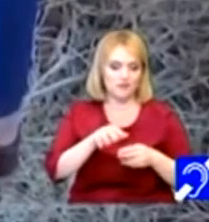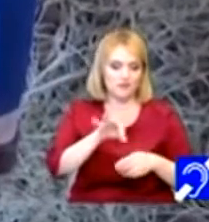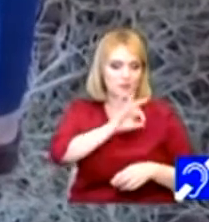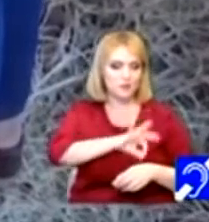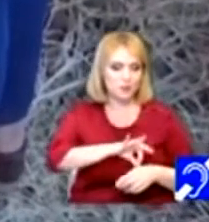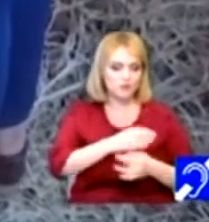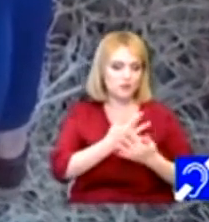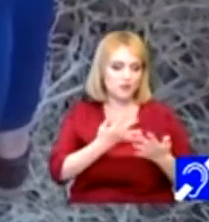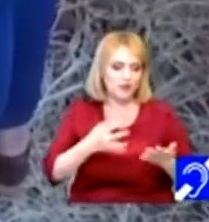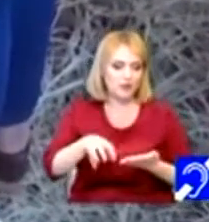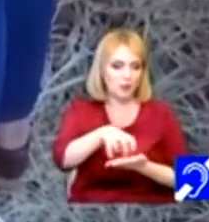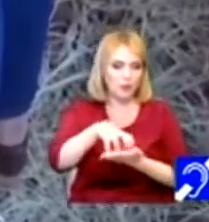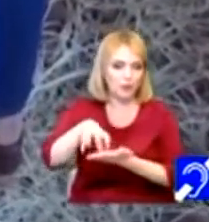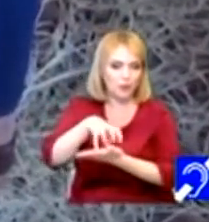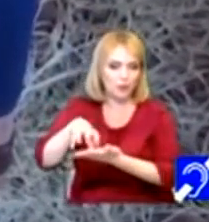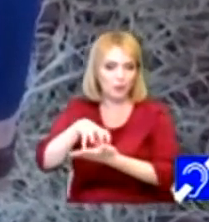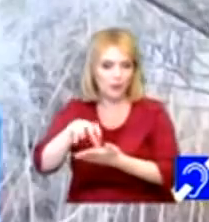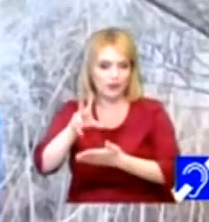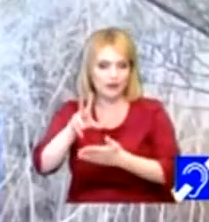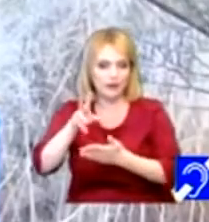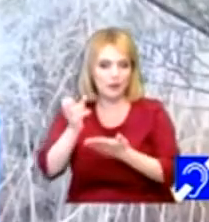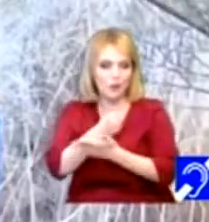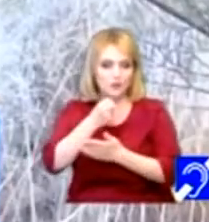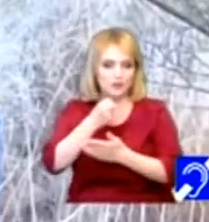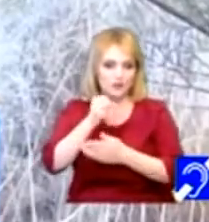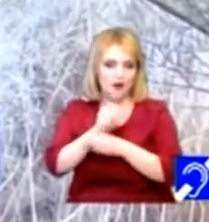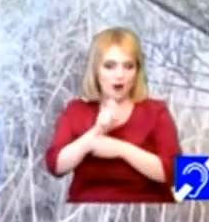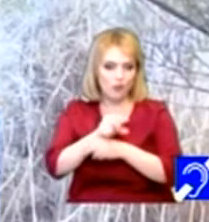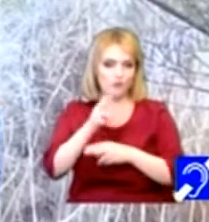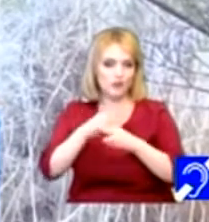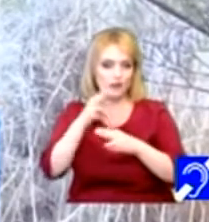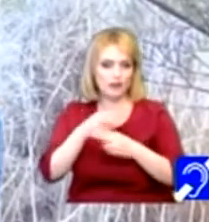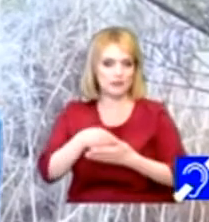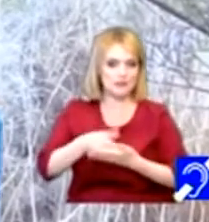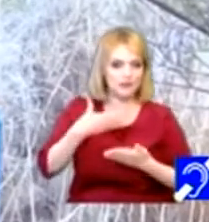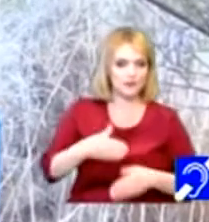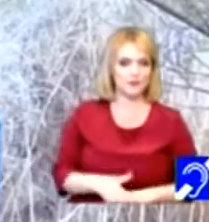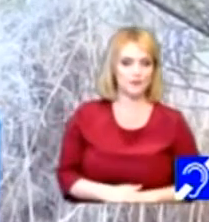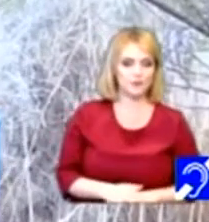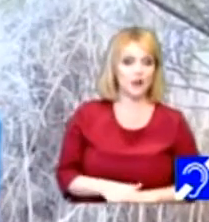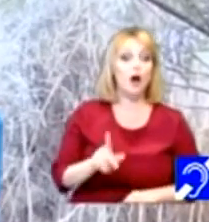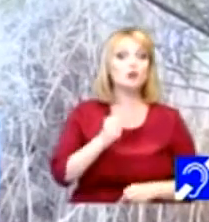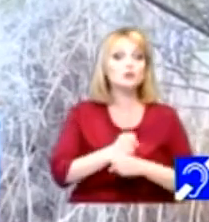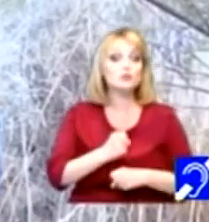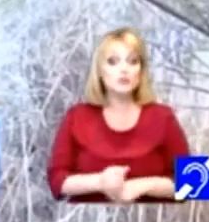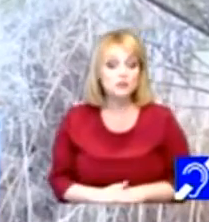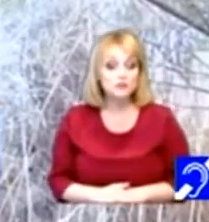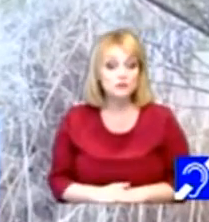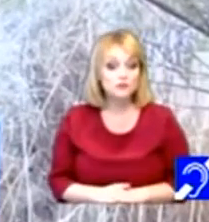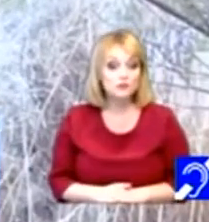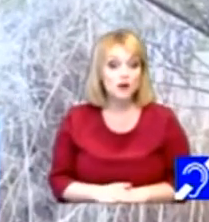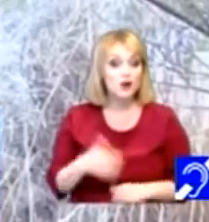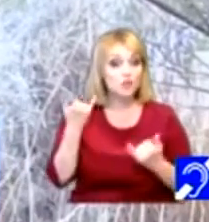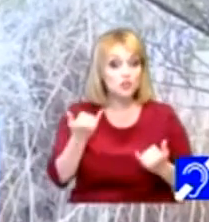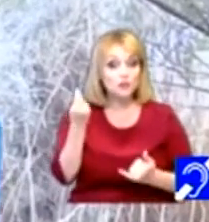mai comun fiind detectorul de metale. There's a lot of hardship, hard drilling that produces nothing. But it's good if you know that